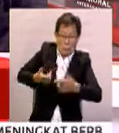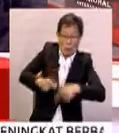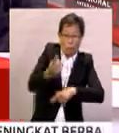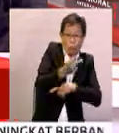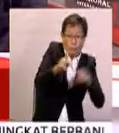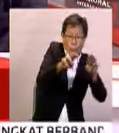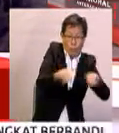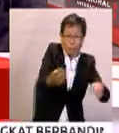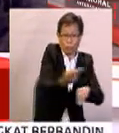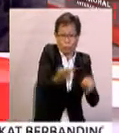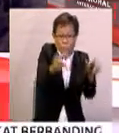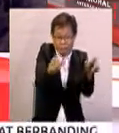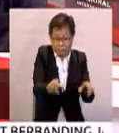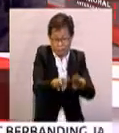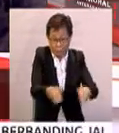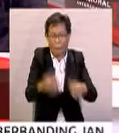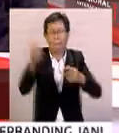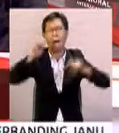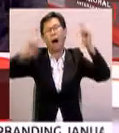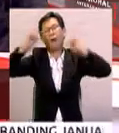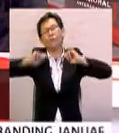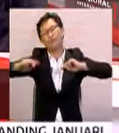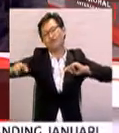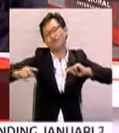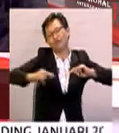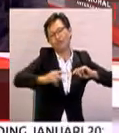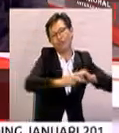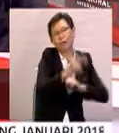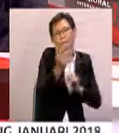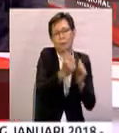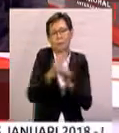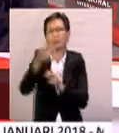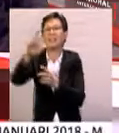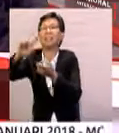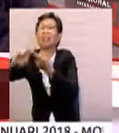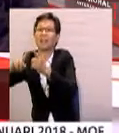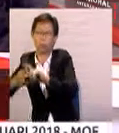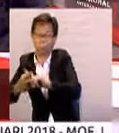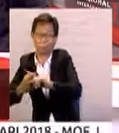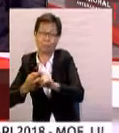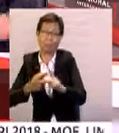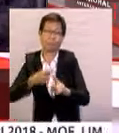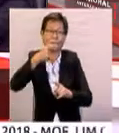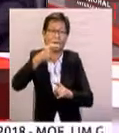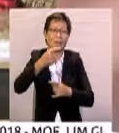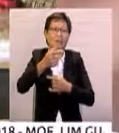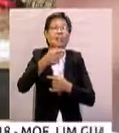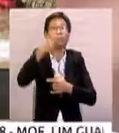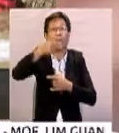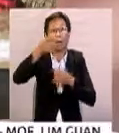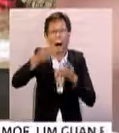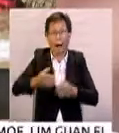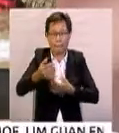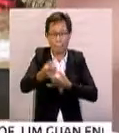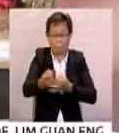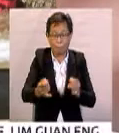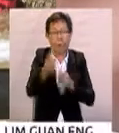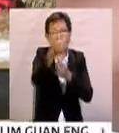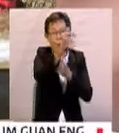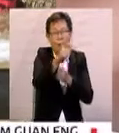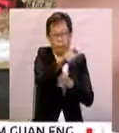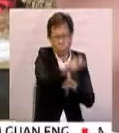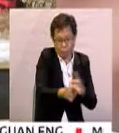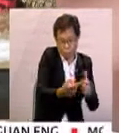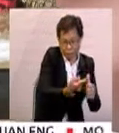pelajar tersebut mandi di kawasan itu bersama tiga lagi rakan. Menurut jurucakap Jabatan Bomba dan Penyelamat Perak, mangsa